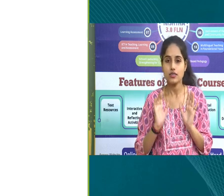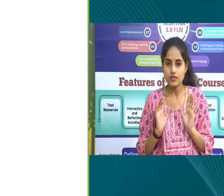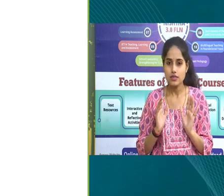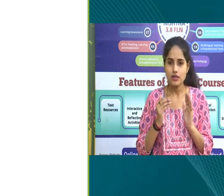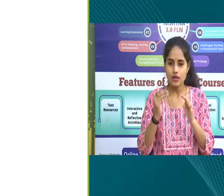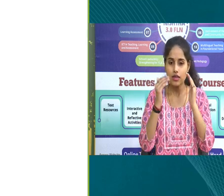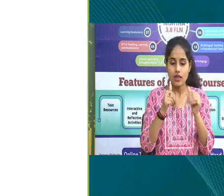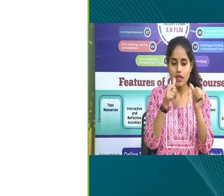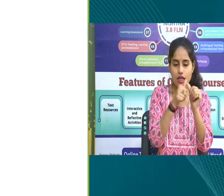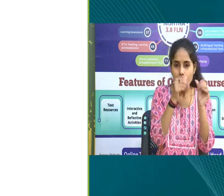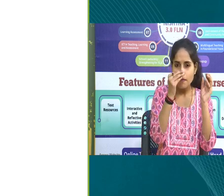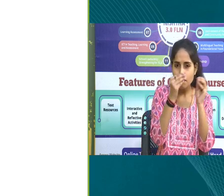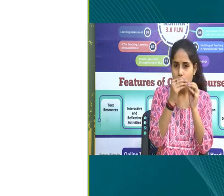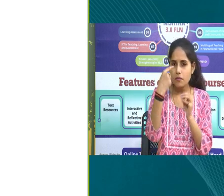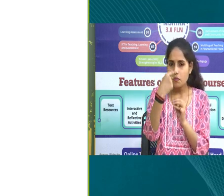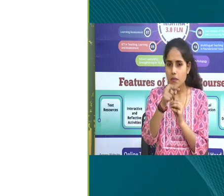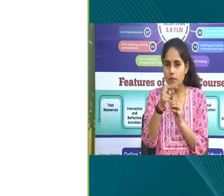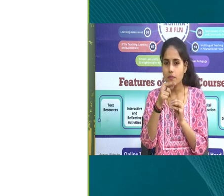सी